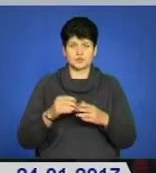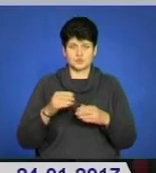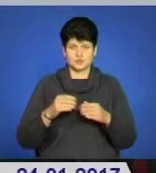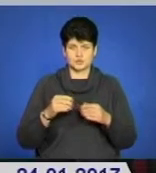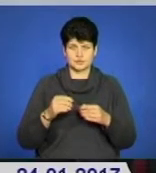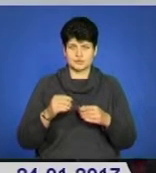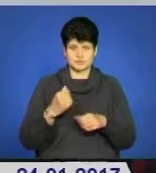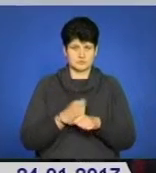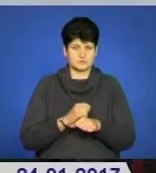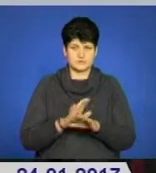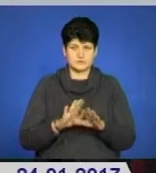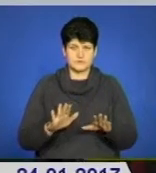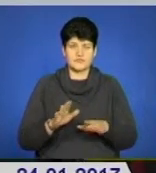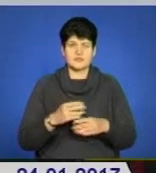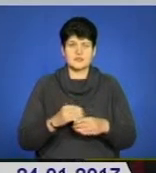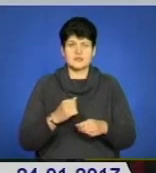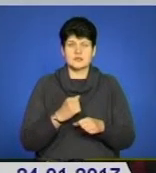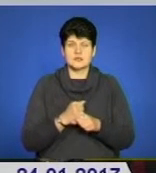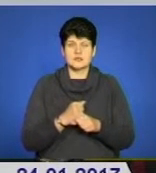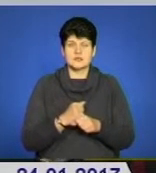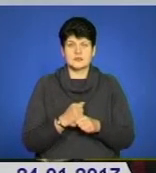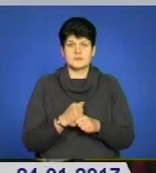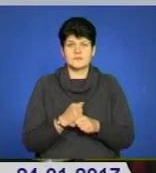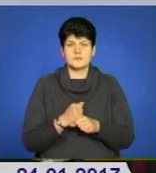написаний рукою людини.